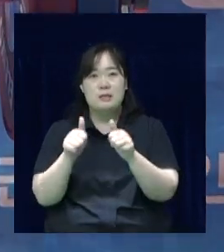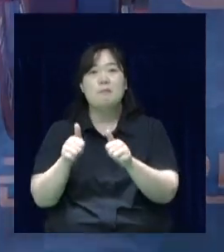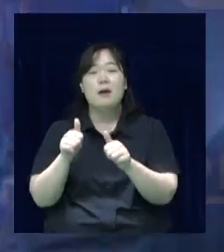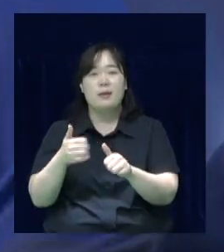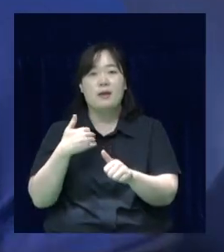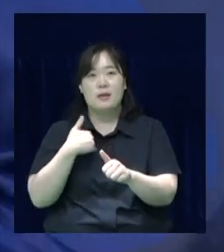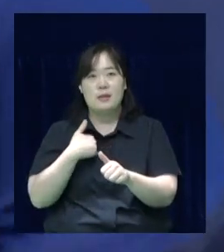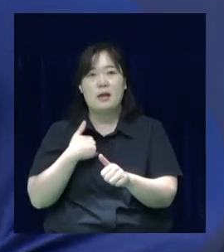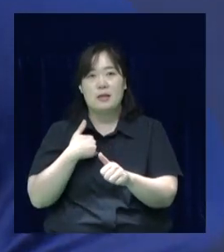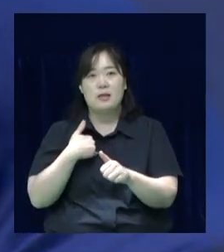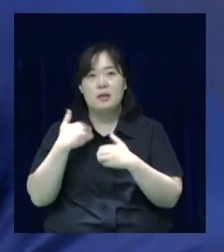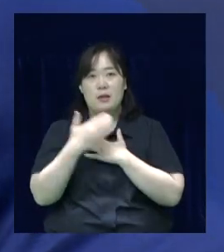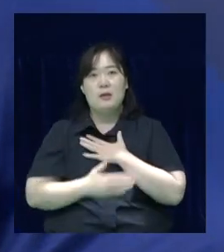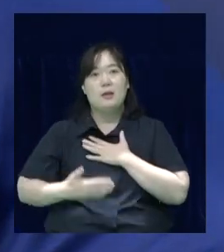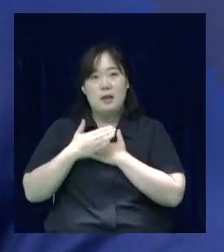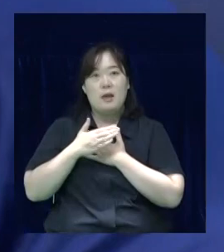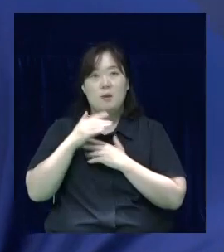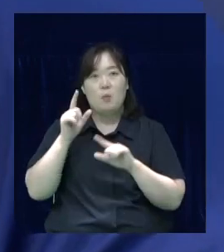상황이고요.